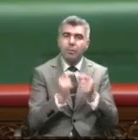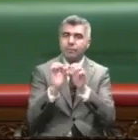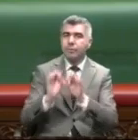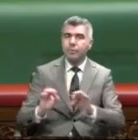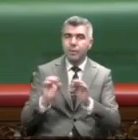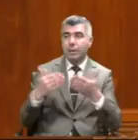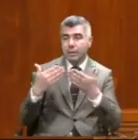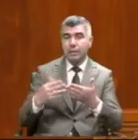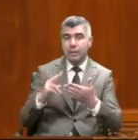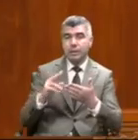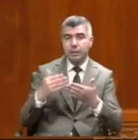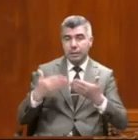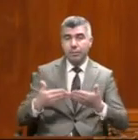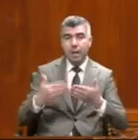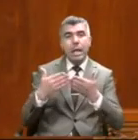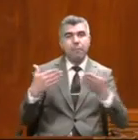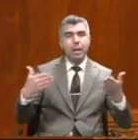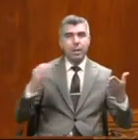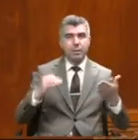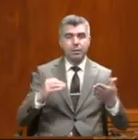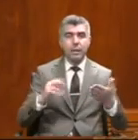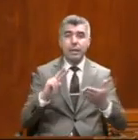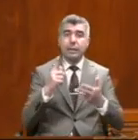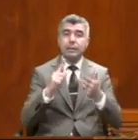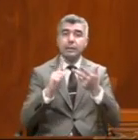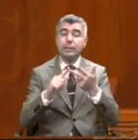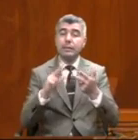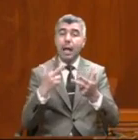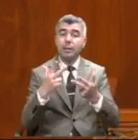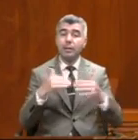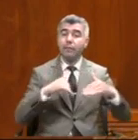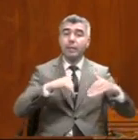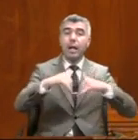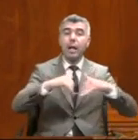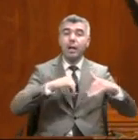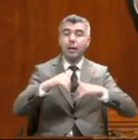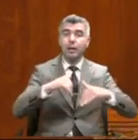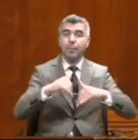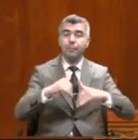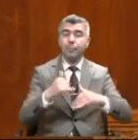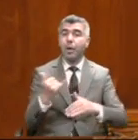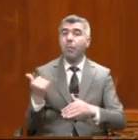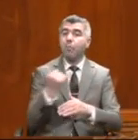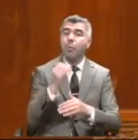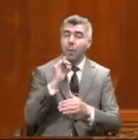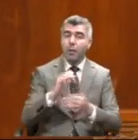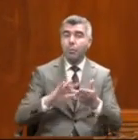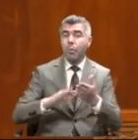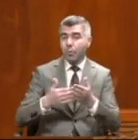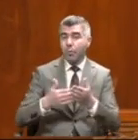كبيره ثالثا بنيات احتياط اللي كتوفر القدرات